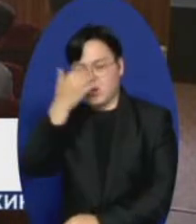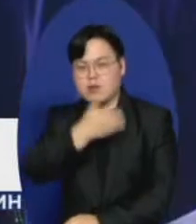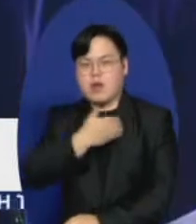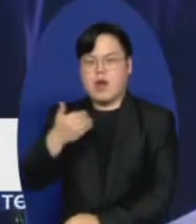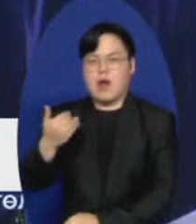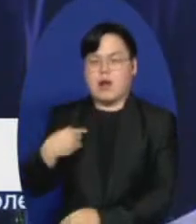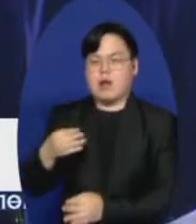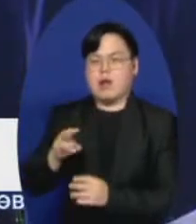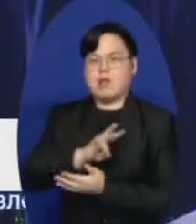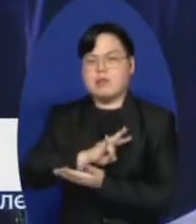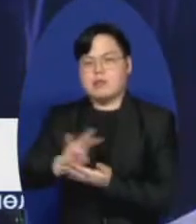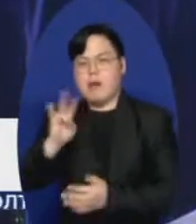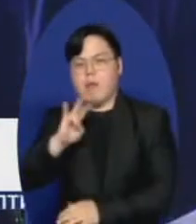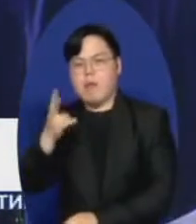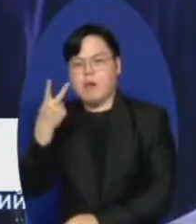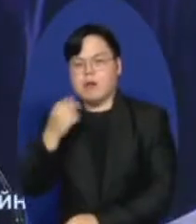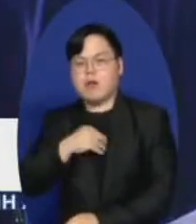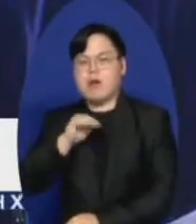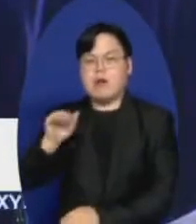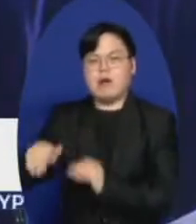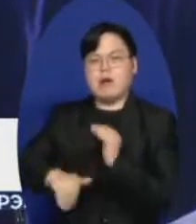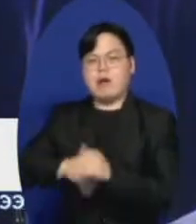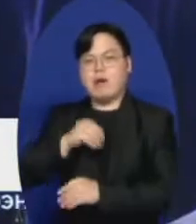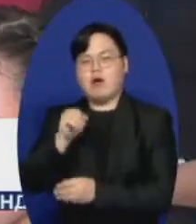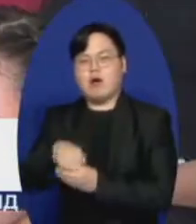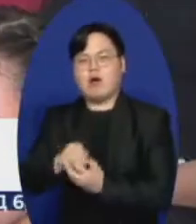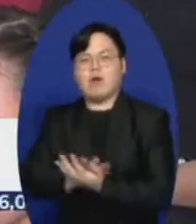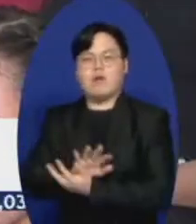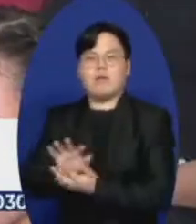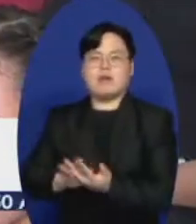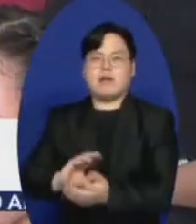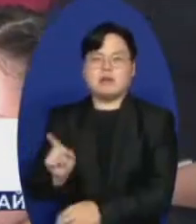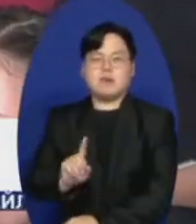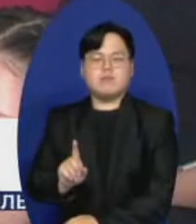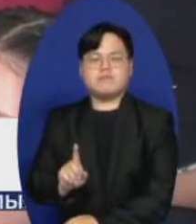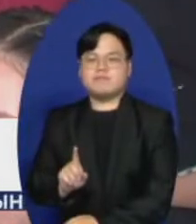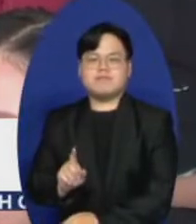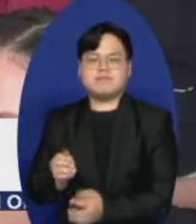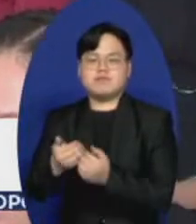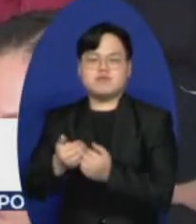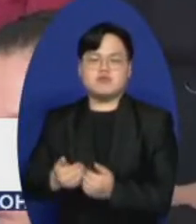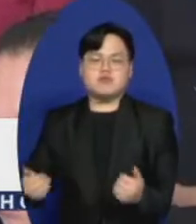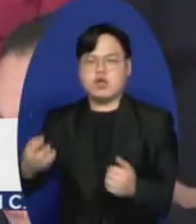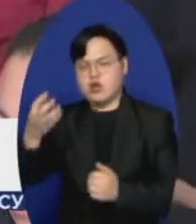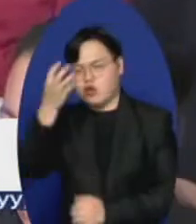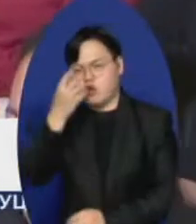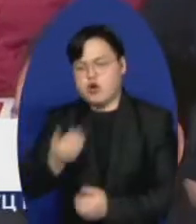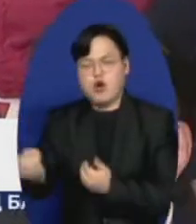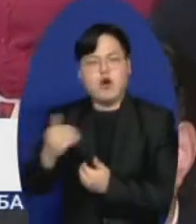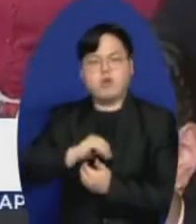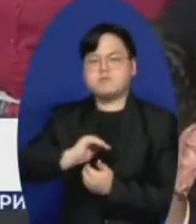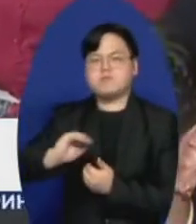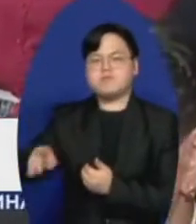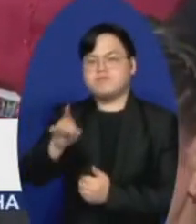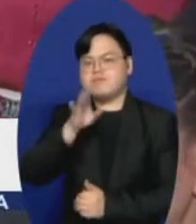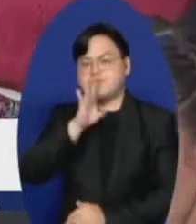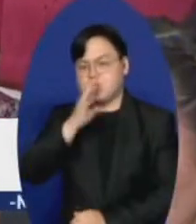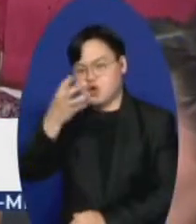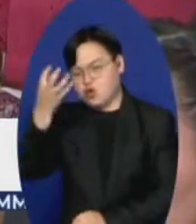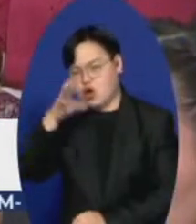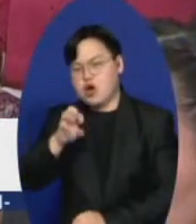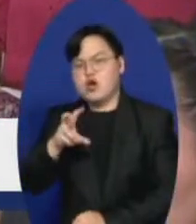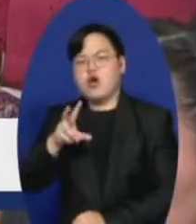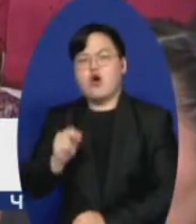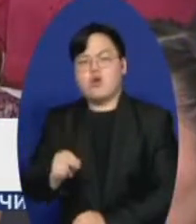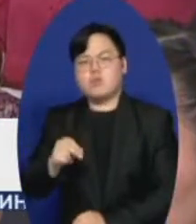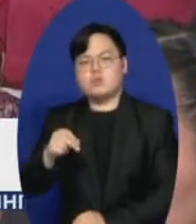намын даалгавар иж үйл ажиллагаанд нь нөлөөлж хилдэг. Тиймээс улс төрчид үйлдвэрийн ажил чөдөр болохгүй байх нөхцөлийг бүрдүүлсэн гэж төрийн өмчийн бодлого